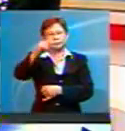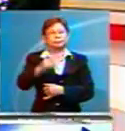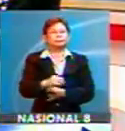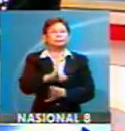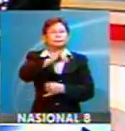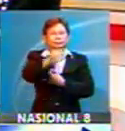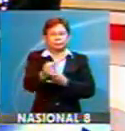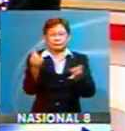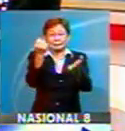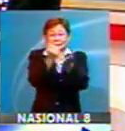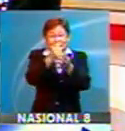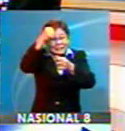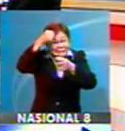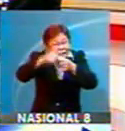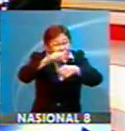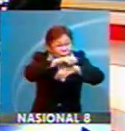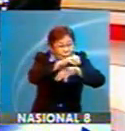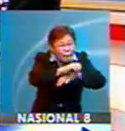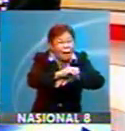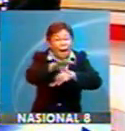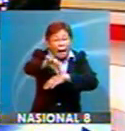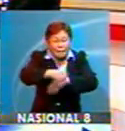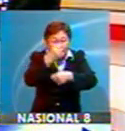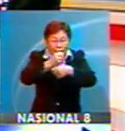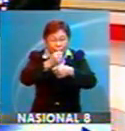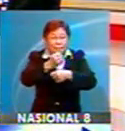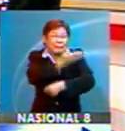Jabatan Imigresen mengingatkan majikan yang menggaji pekerja asing